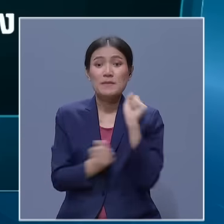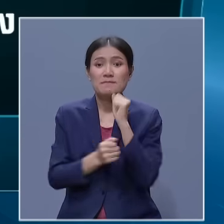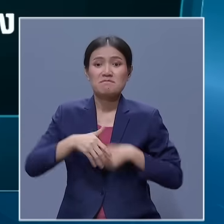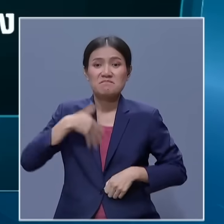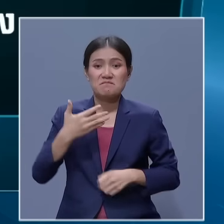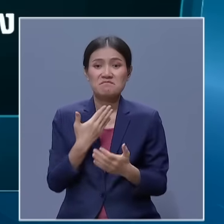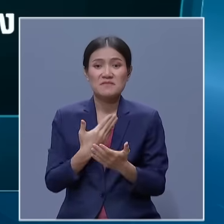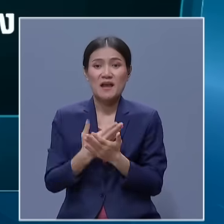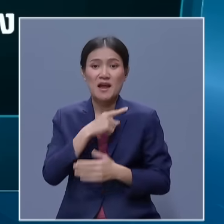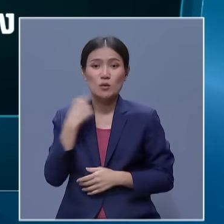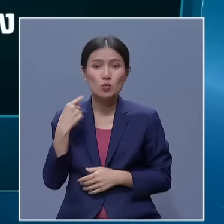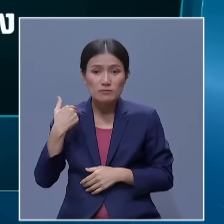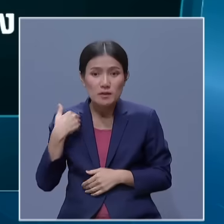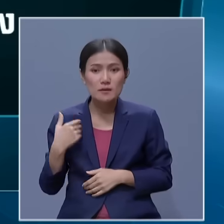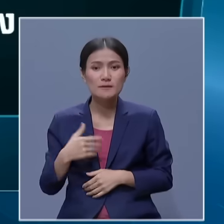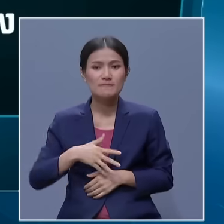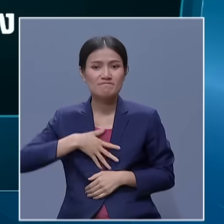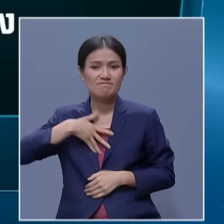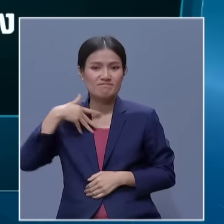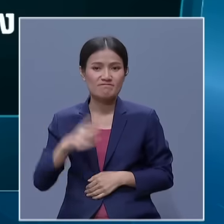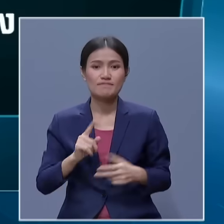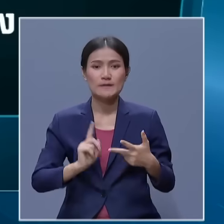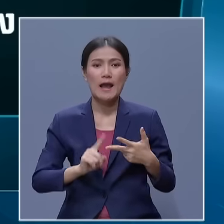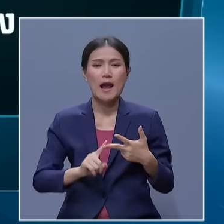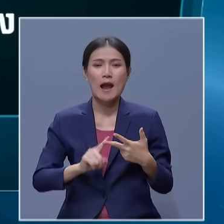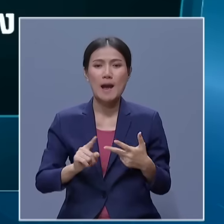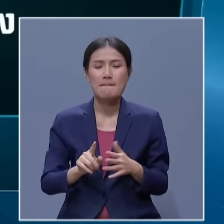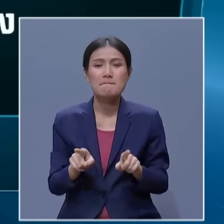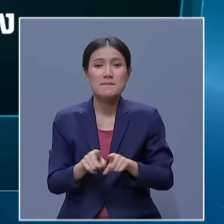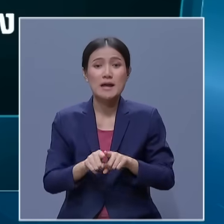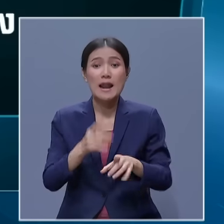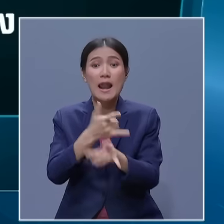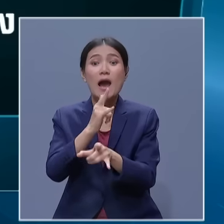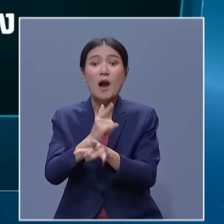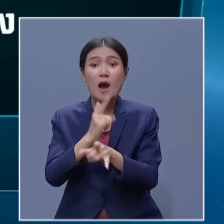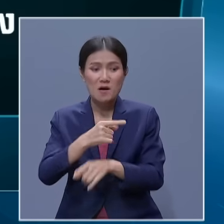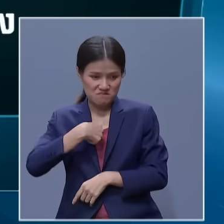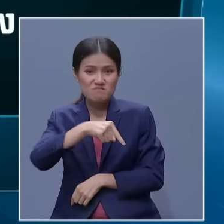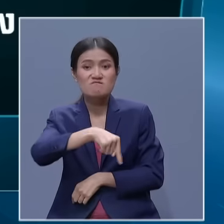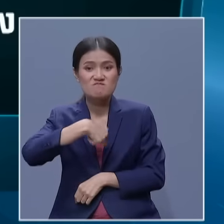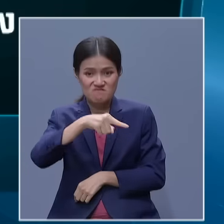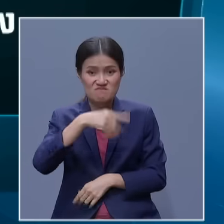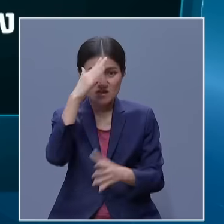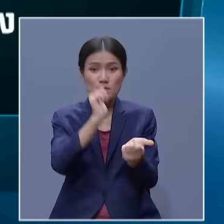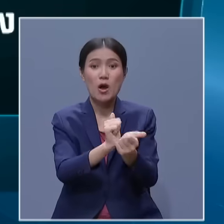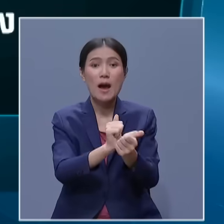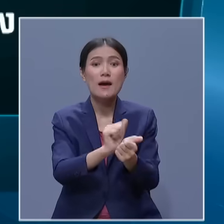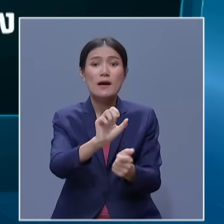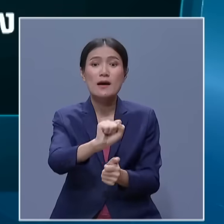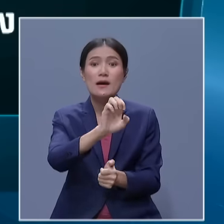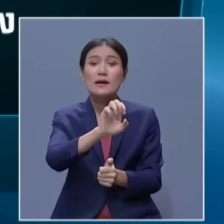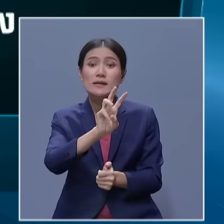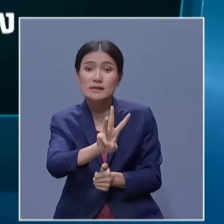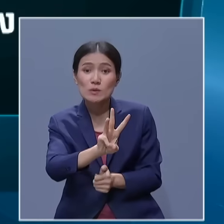ให้มีการลุกแก่อำนาจนะครับ3ก็จะเป็นการดวลเล่าระหว่างสารวัตรสิวกับกำนันนกจนมีป